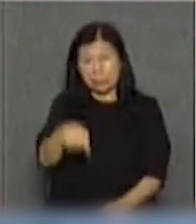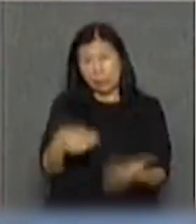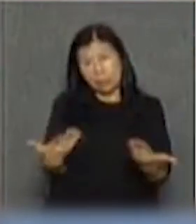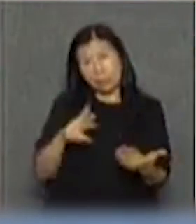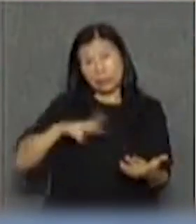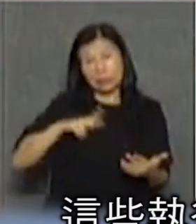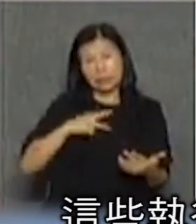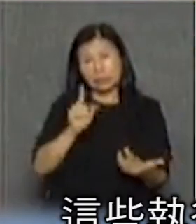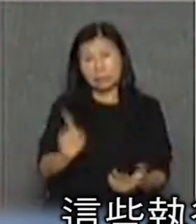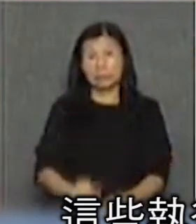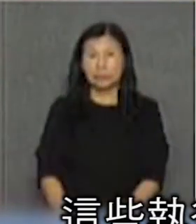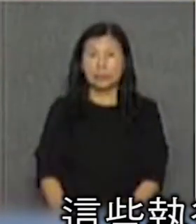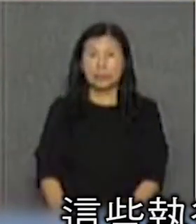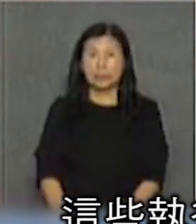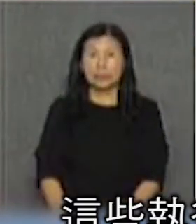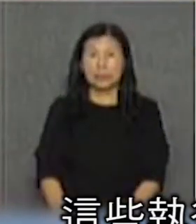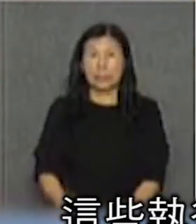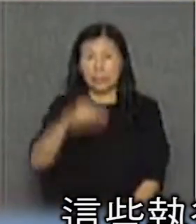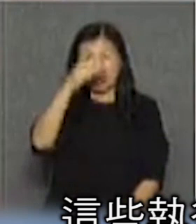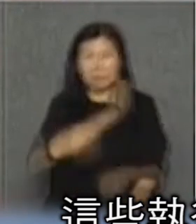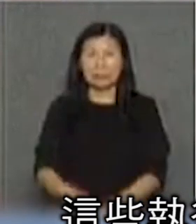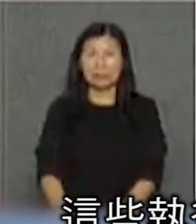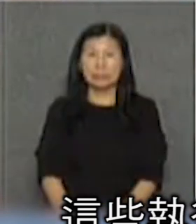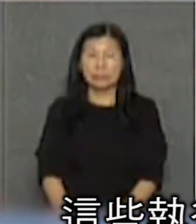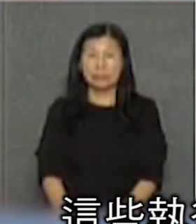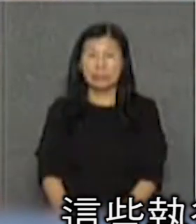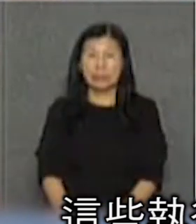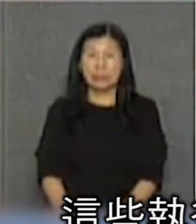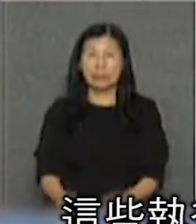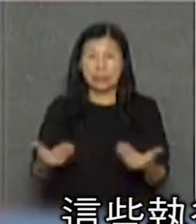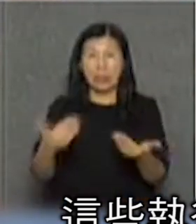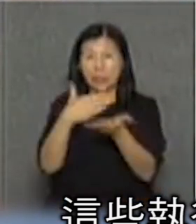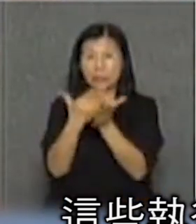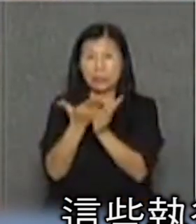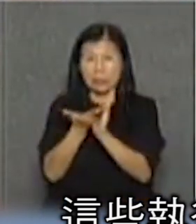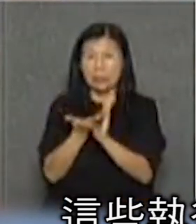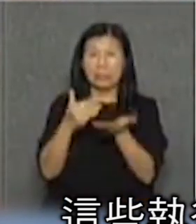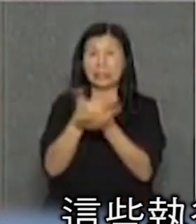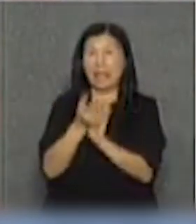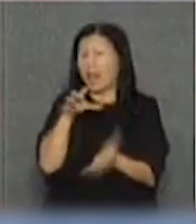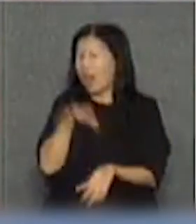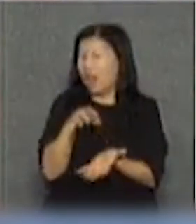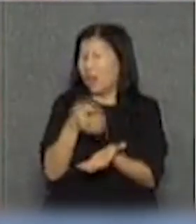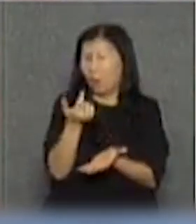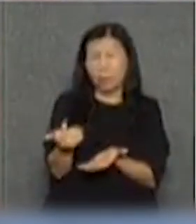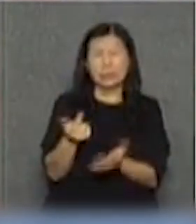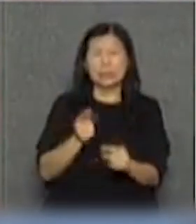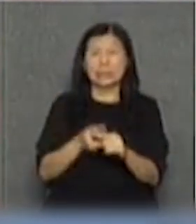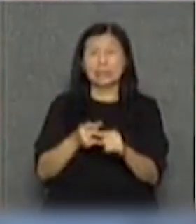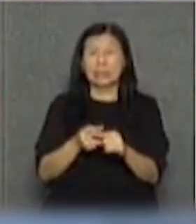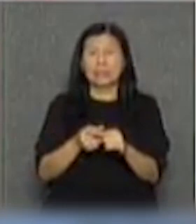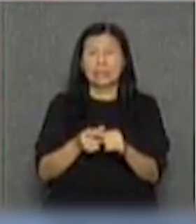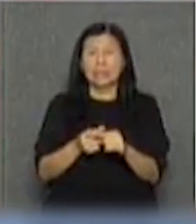下，这些执行任务的警员是面对很大很大的压力，精神和情